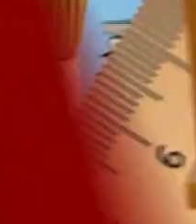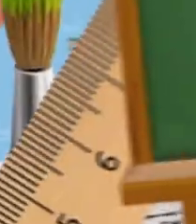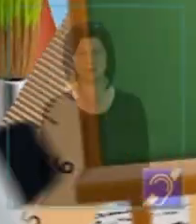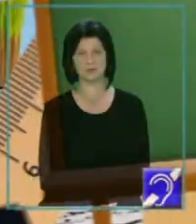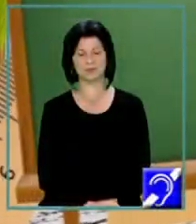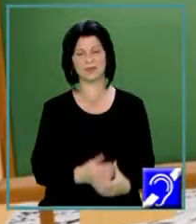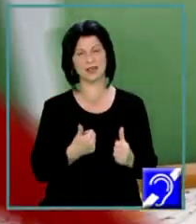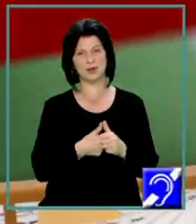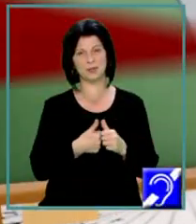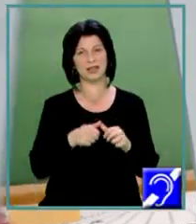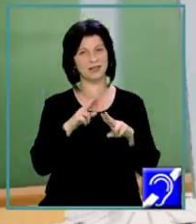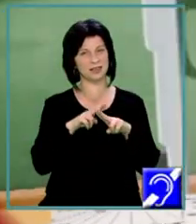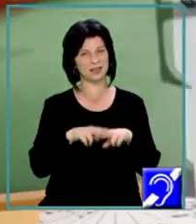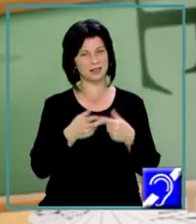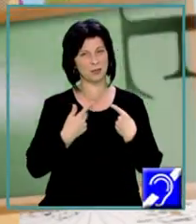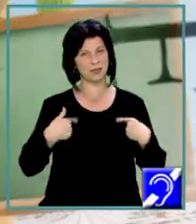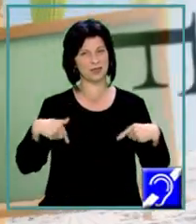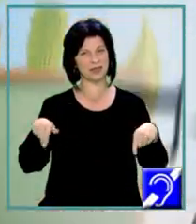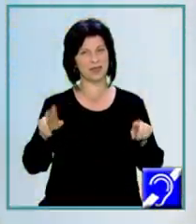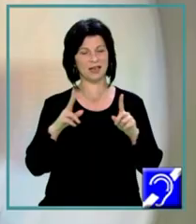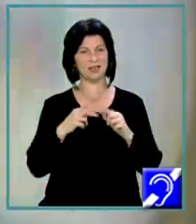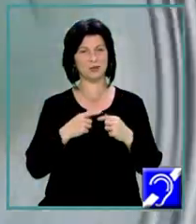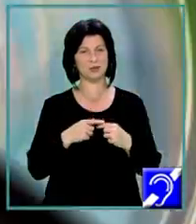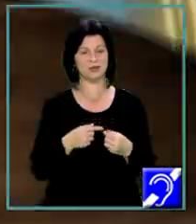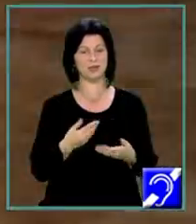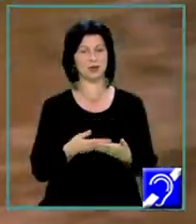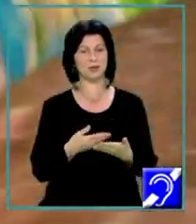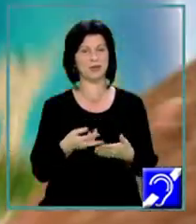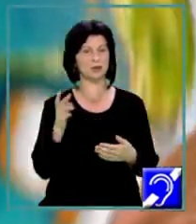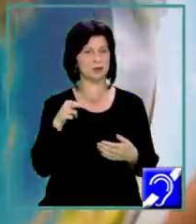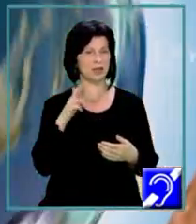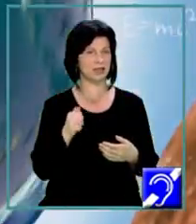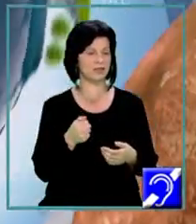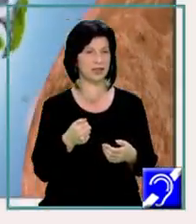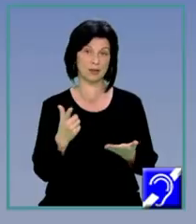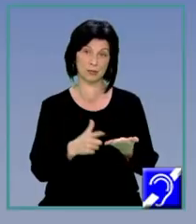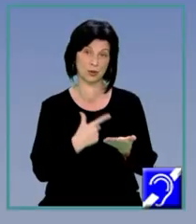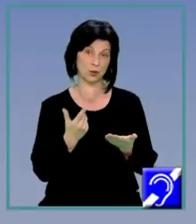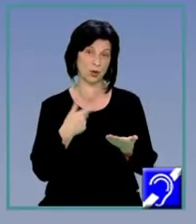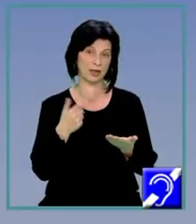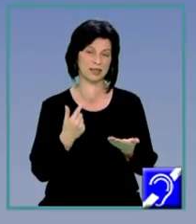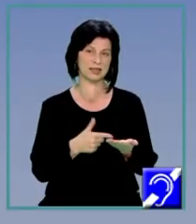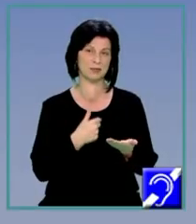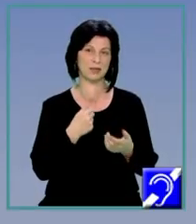prietenii rămâneți alături de noi pentru că Revenim după o scurtă pauză colecție de limba și literatura română